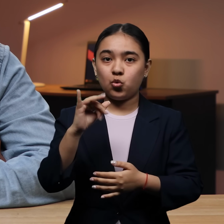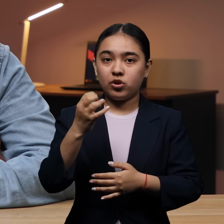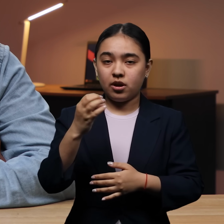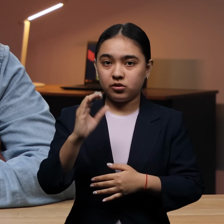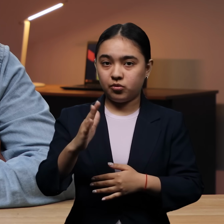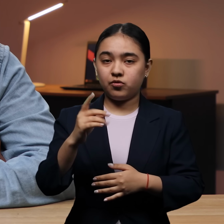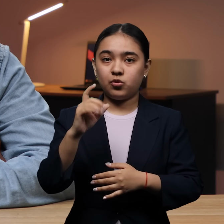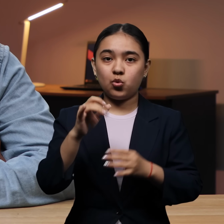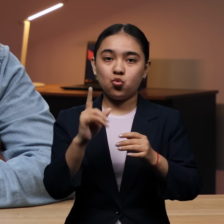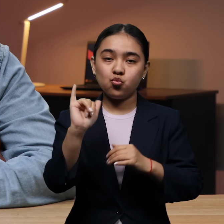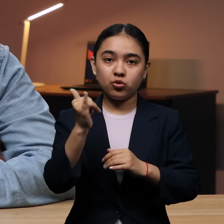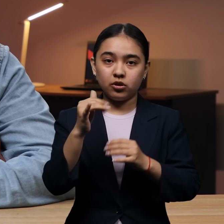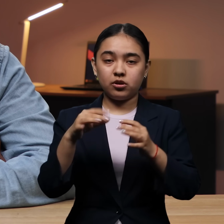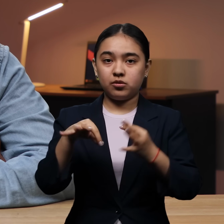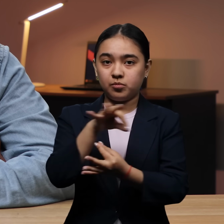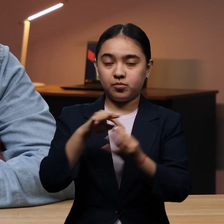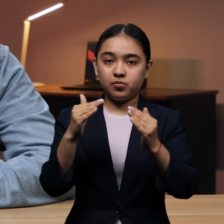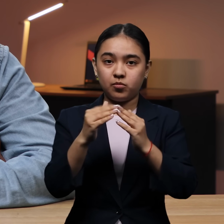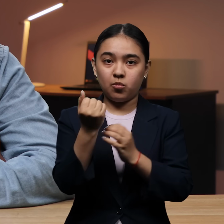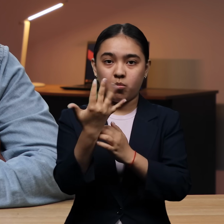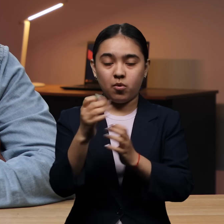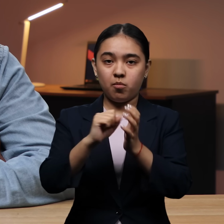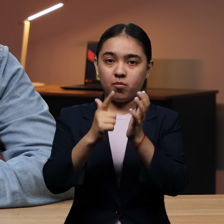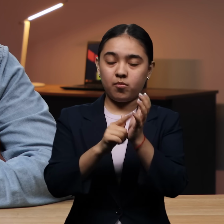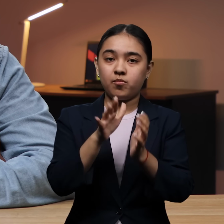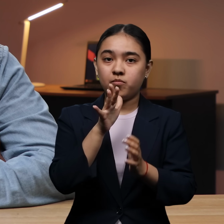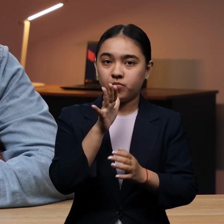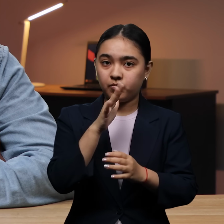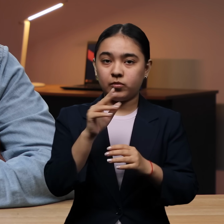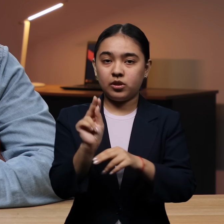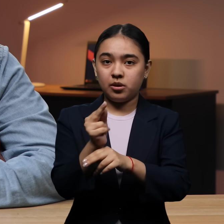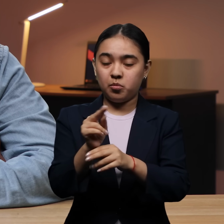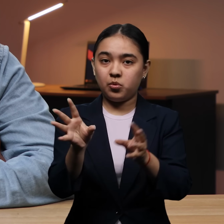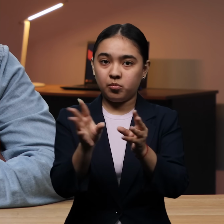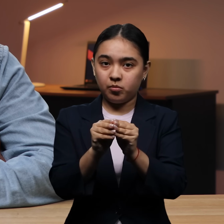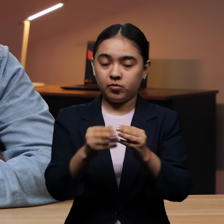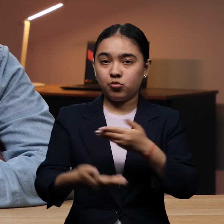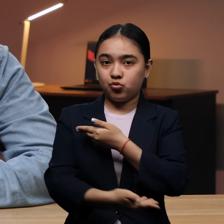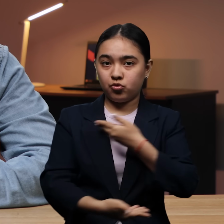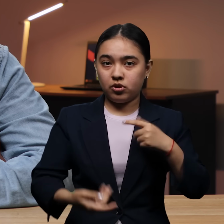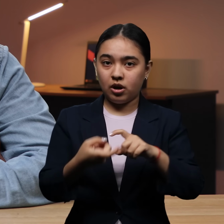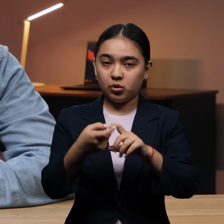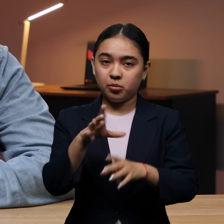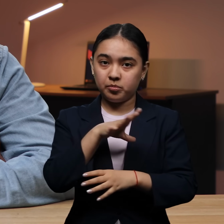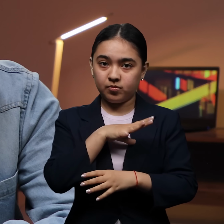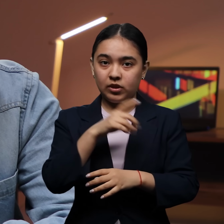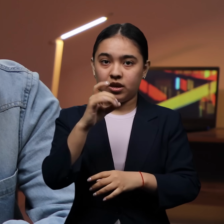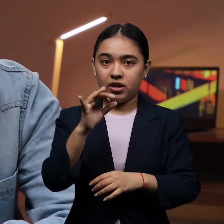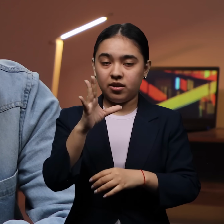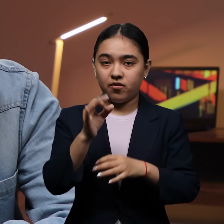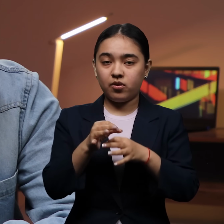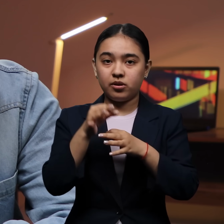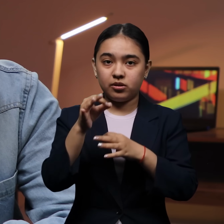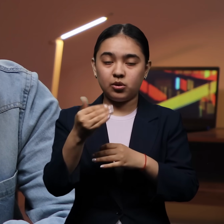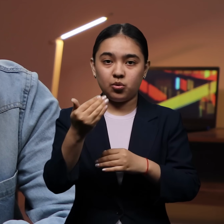Kuryazov Urganchdagi oilaviy mehribonlik uyining 15-17 yoshli tarbiyalanuvchilari bilan jinsiy aloqa qilib kelgan. Xiva